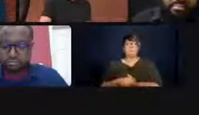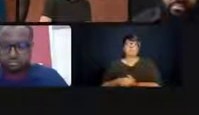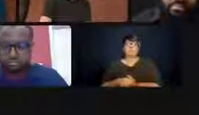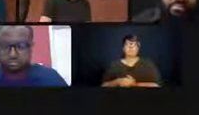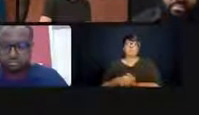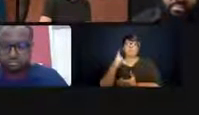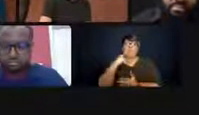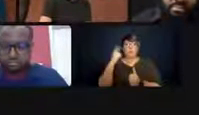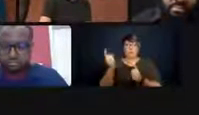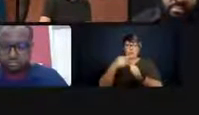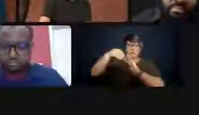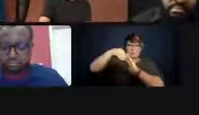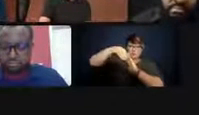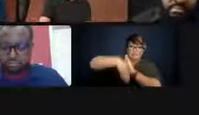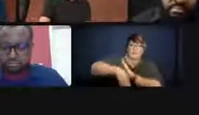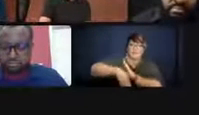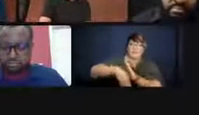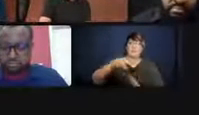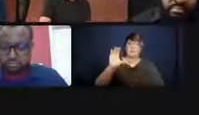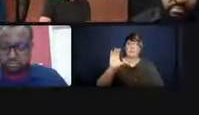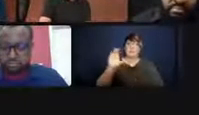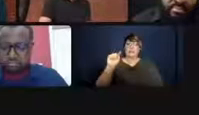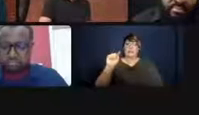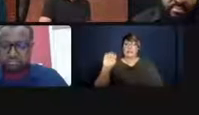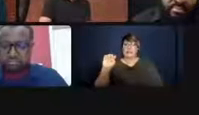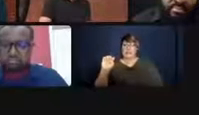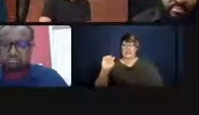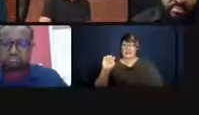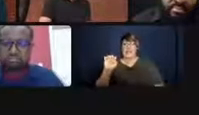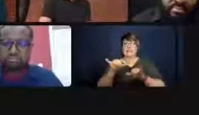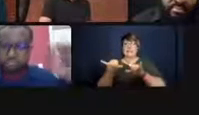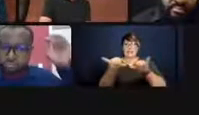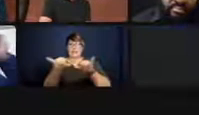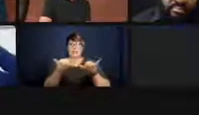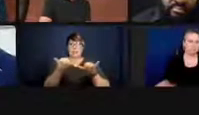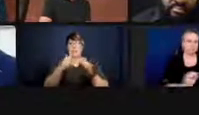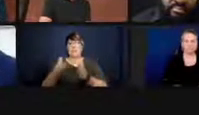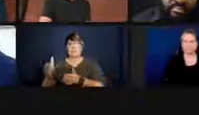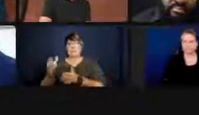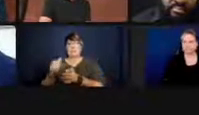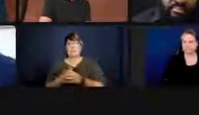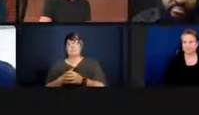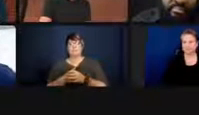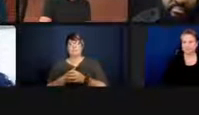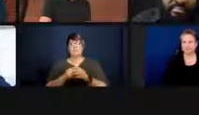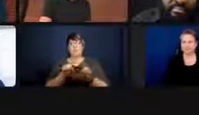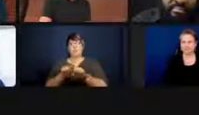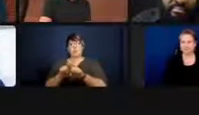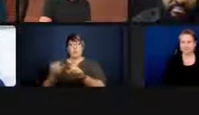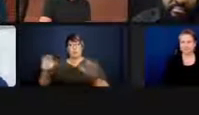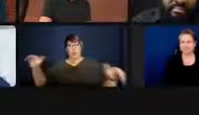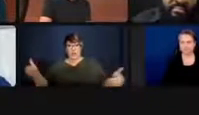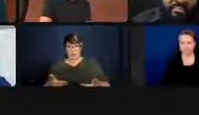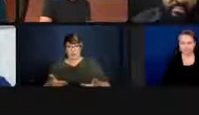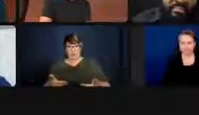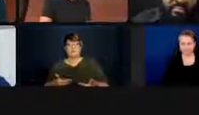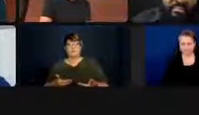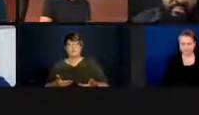هذا البرنامج وهذا التدريب. وقمنا أيضا بتدريب المعلمين لكي يتمكنوا من